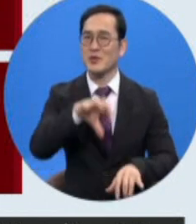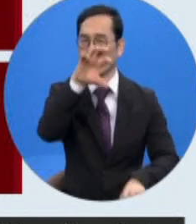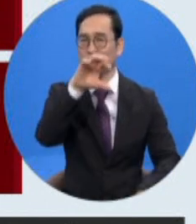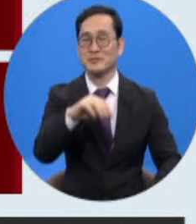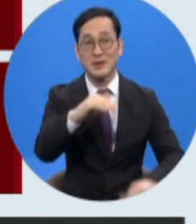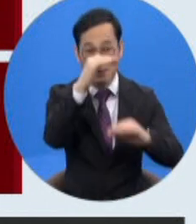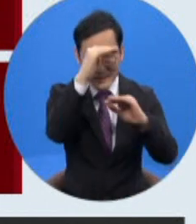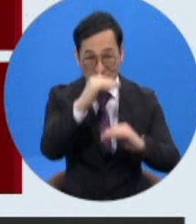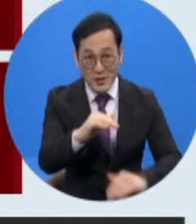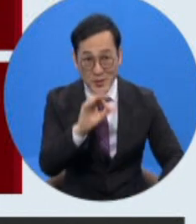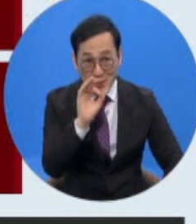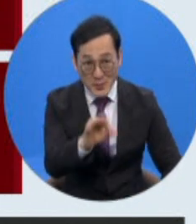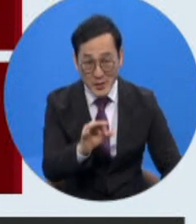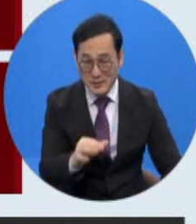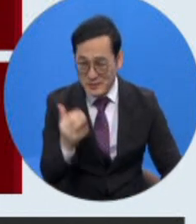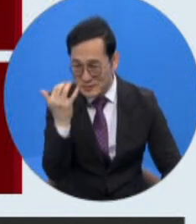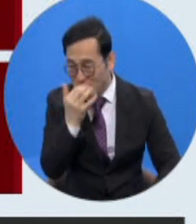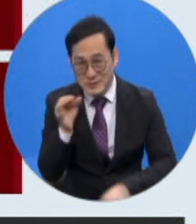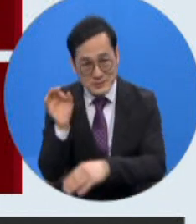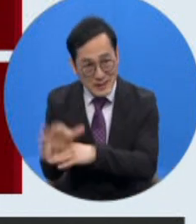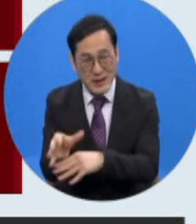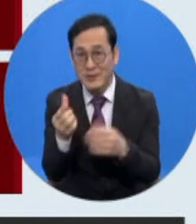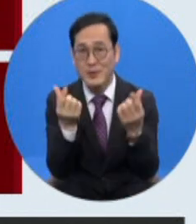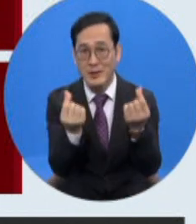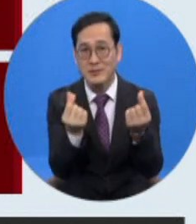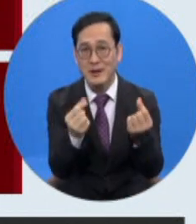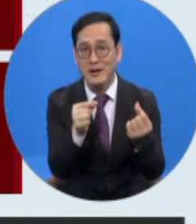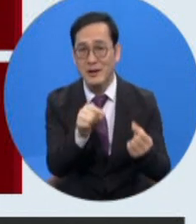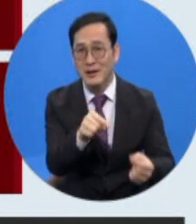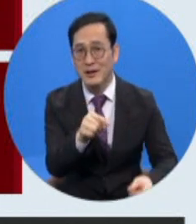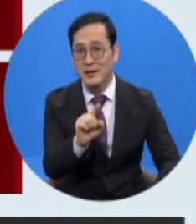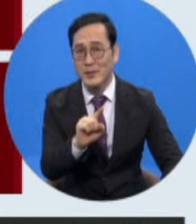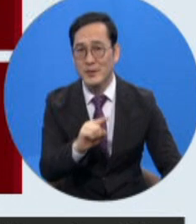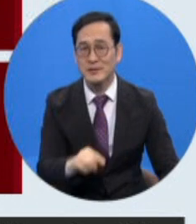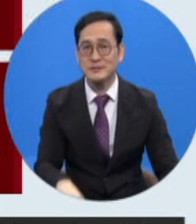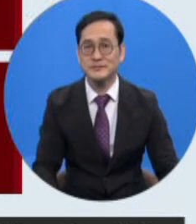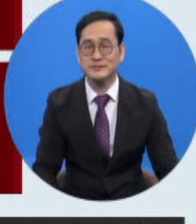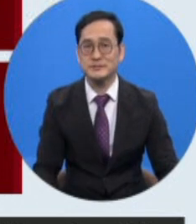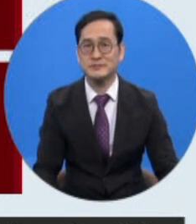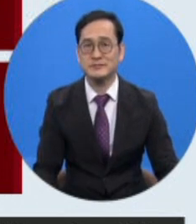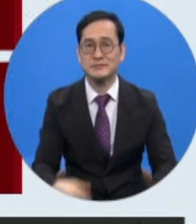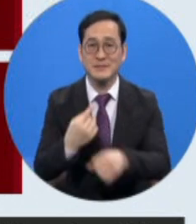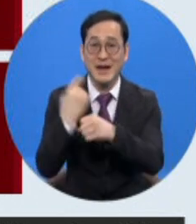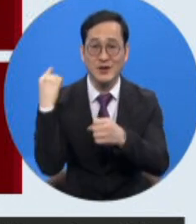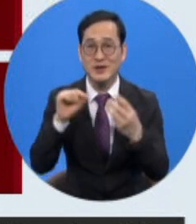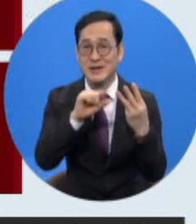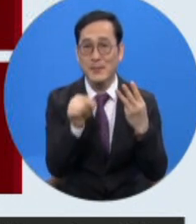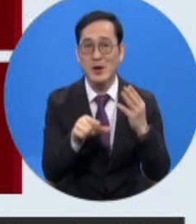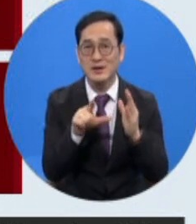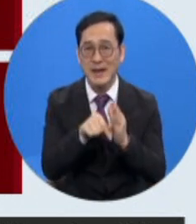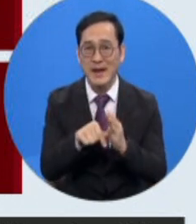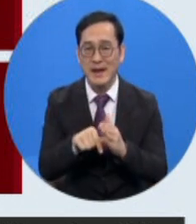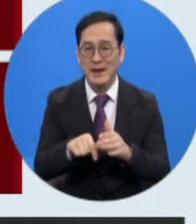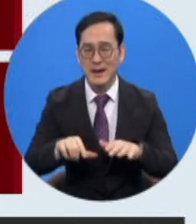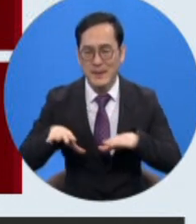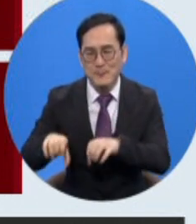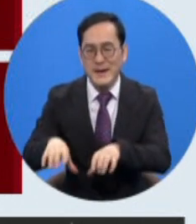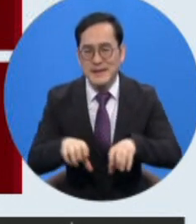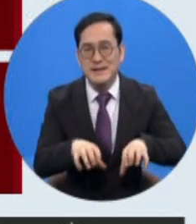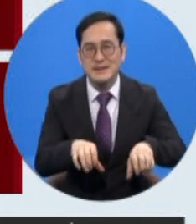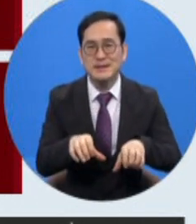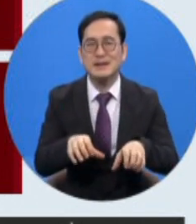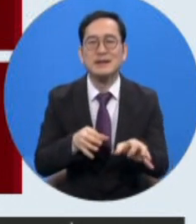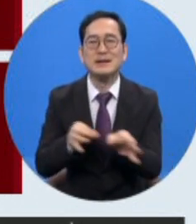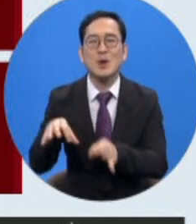글만 읽어보면 성매매를 했다라는 글이에요. 지난해 3일, 3월 분당의 한 마사지 업소를